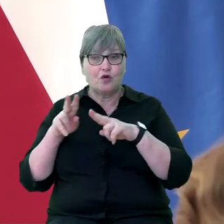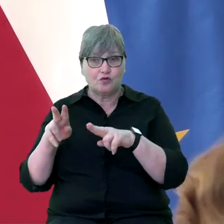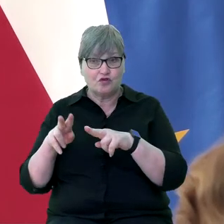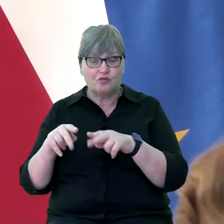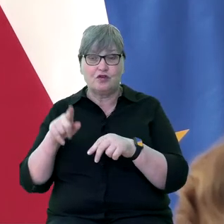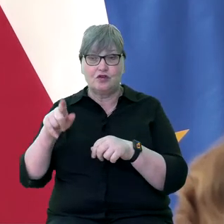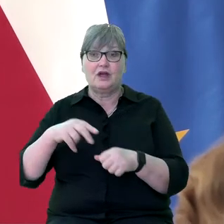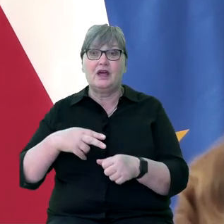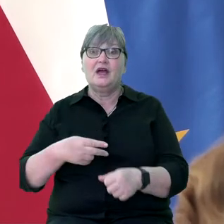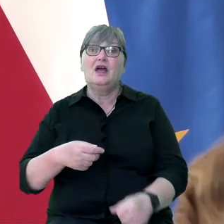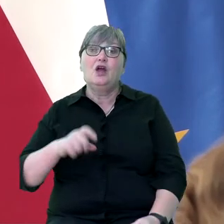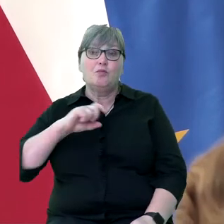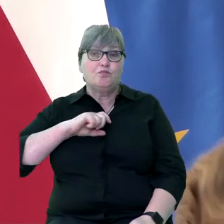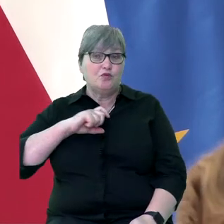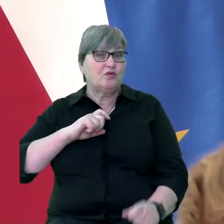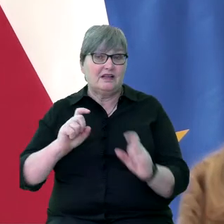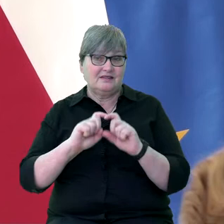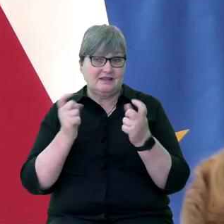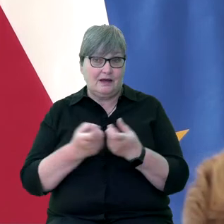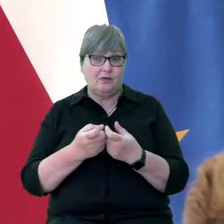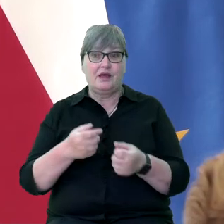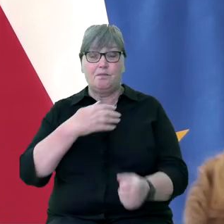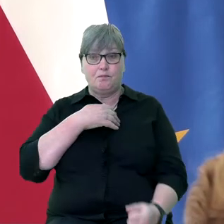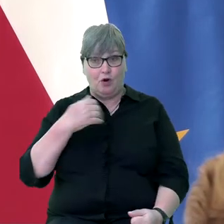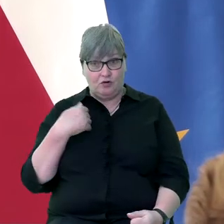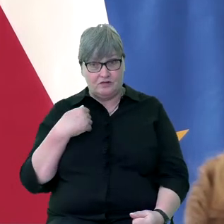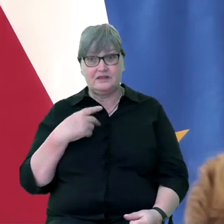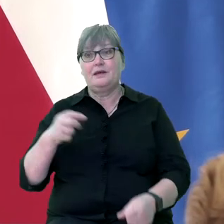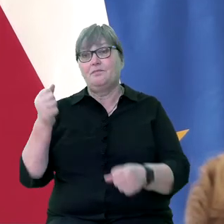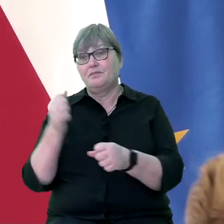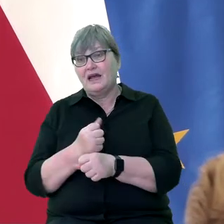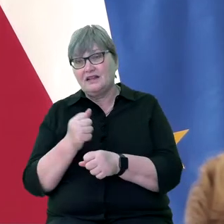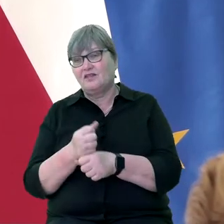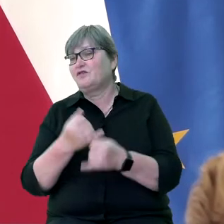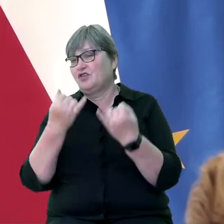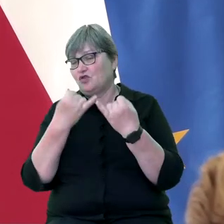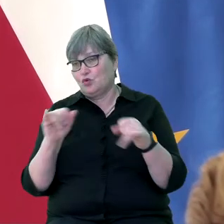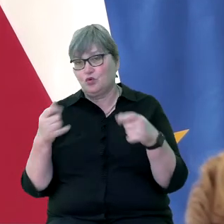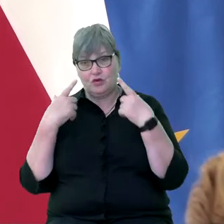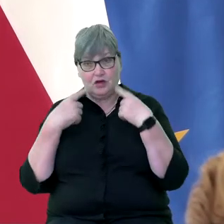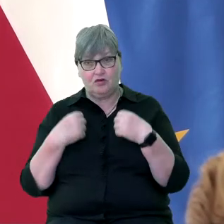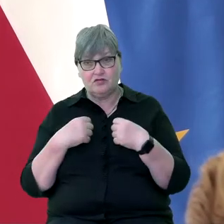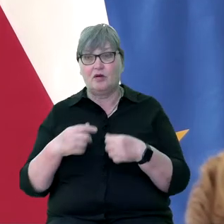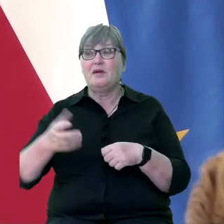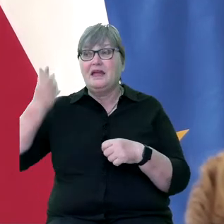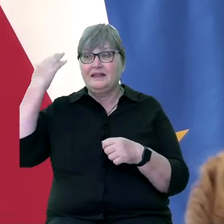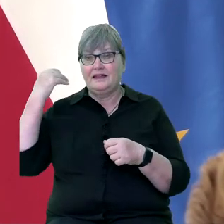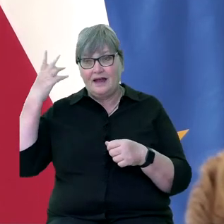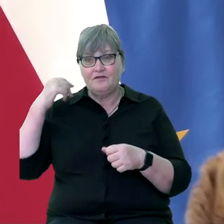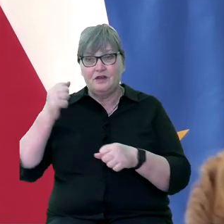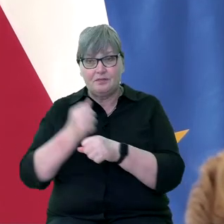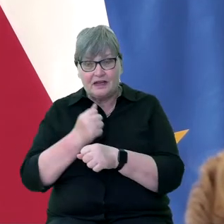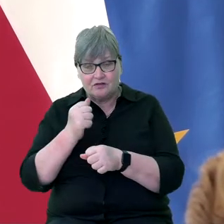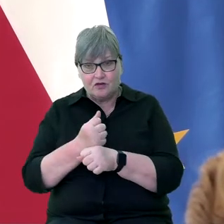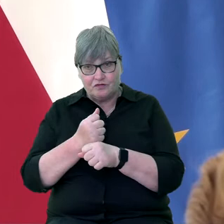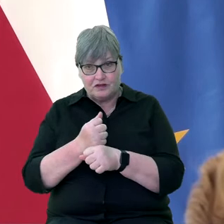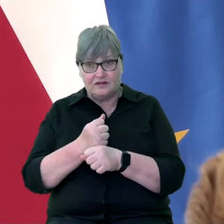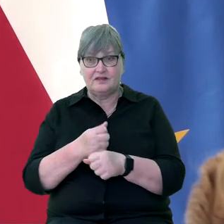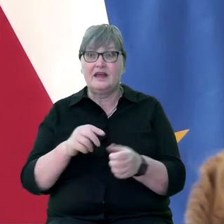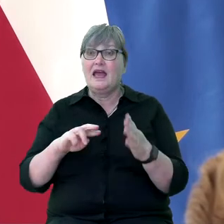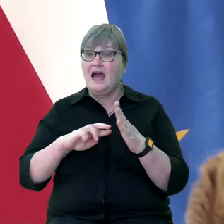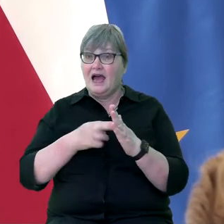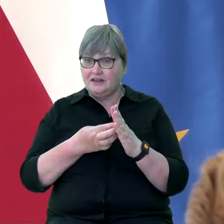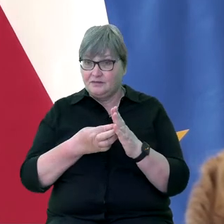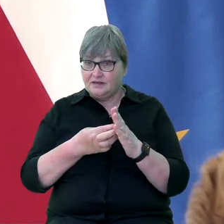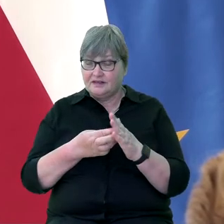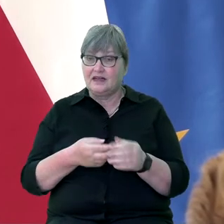Polski, ich pracownicy, a także obywatele, dawni pracownicy administracji, którzy nadesłali do